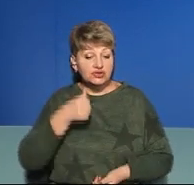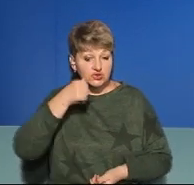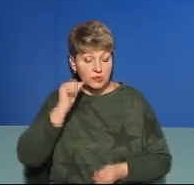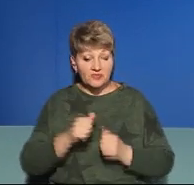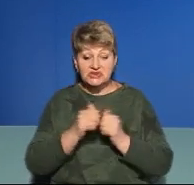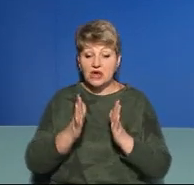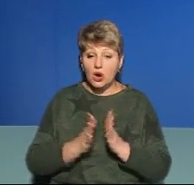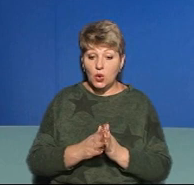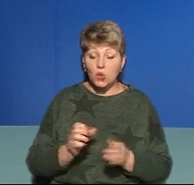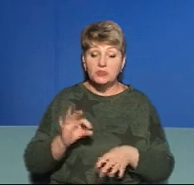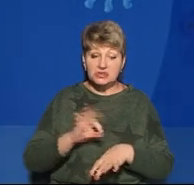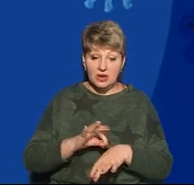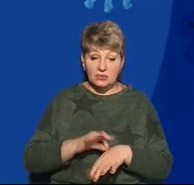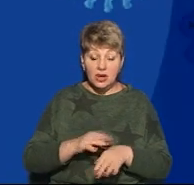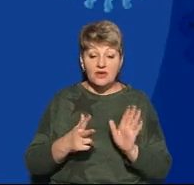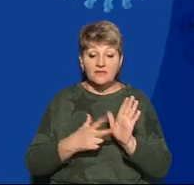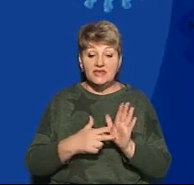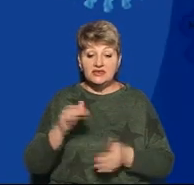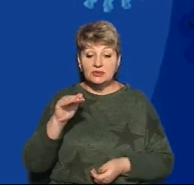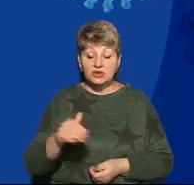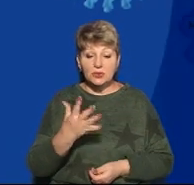Загалом на COVID-19 захворіли